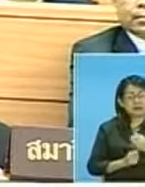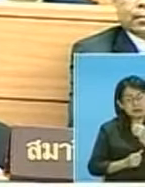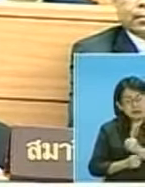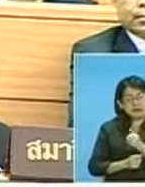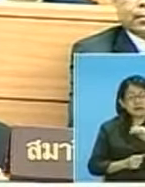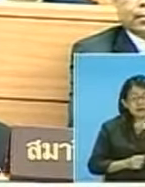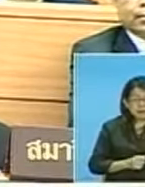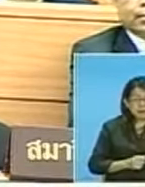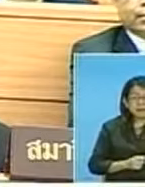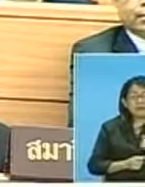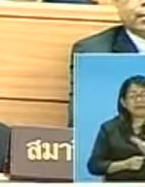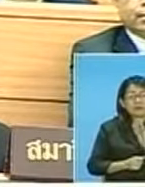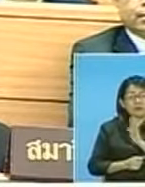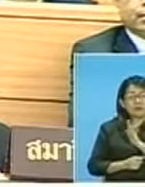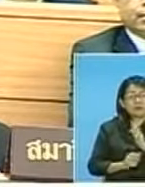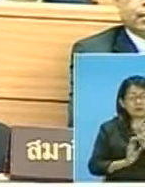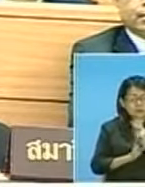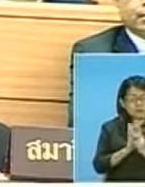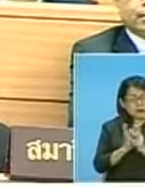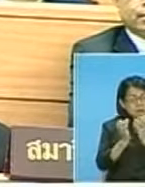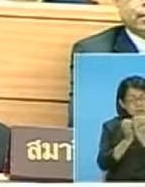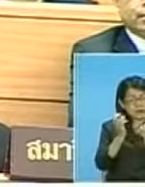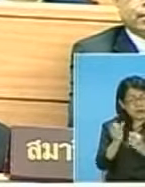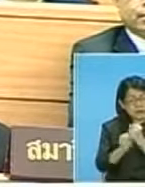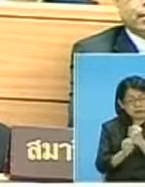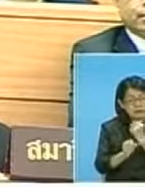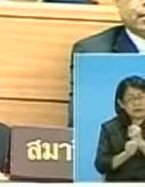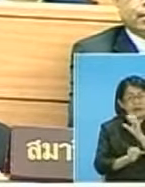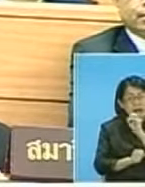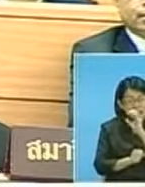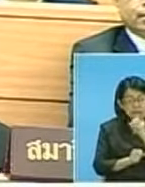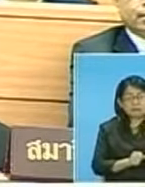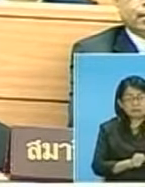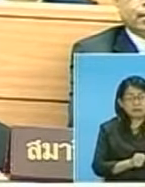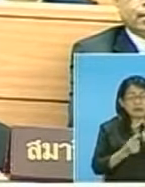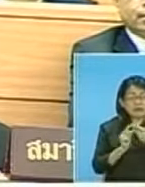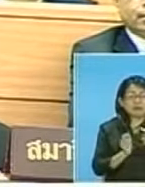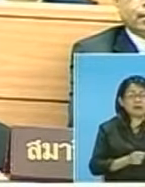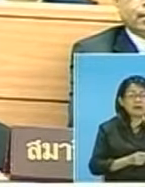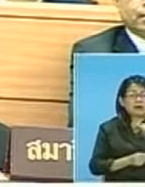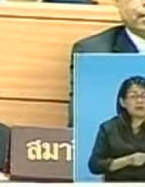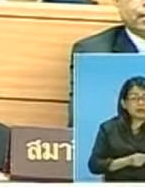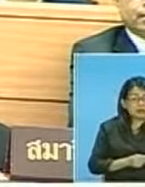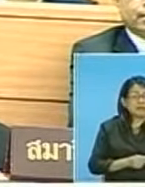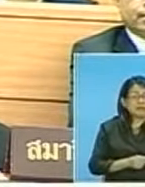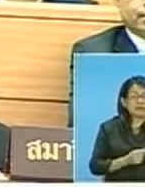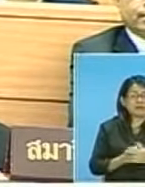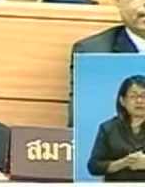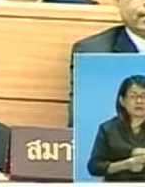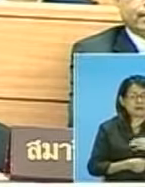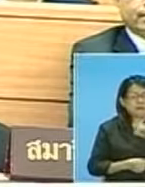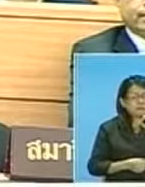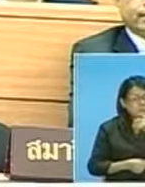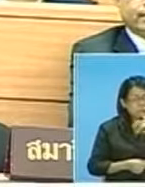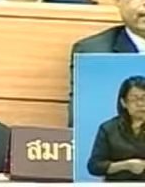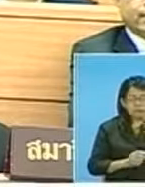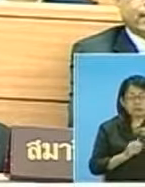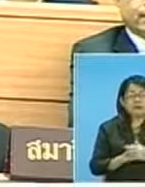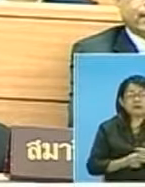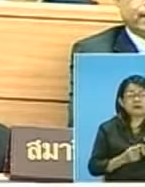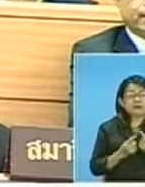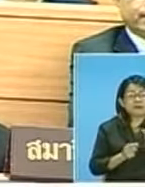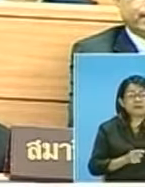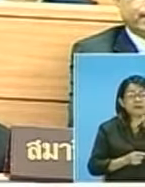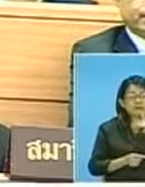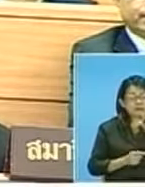ข้อเด่นมากมายในรัฐธรรมนูญฉบับปัจจุบันนี้ที่ใช้อยู่นะแต่ก็มีข้อเสียซึ่งผมไม่อยากจะกล่าวย้ำอีกนะครับมันก็มีหลายจุด